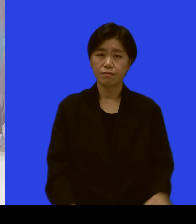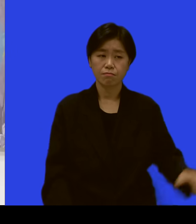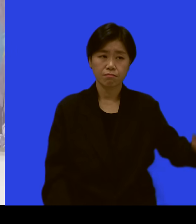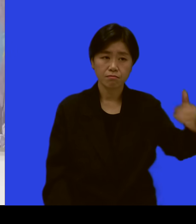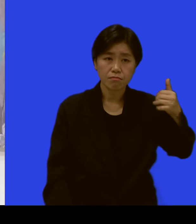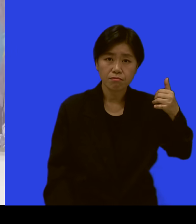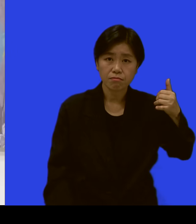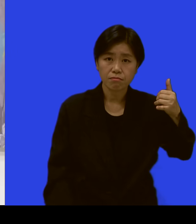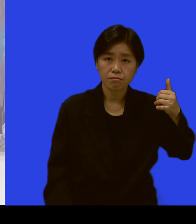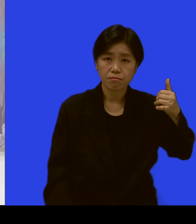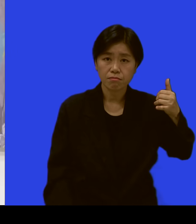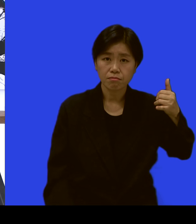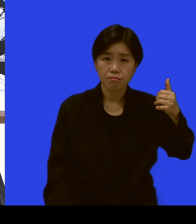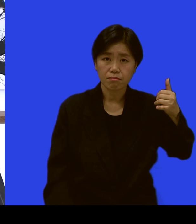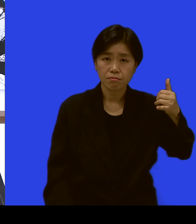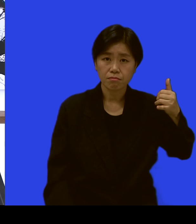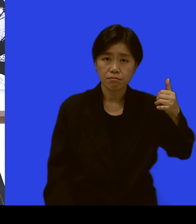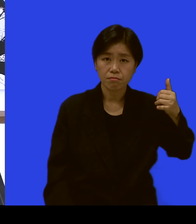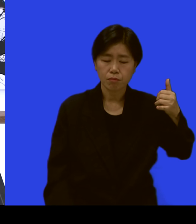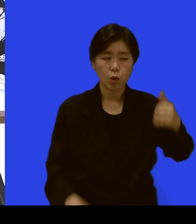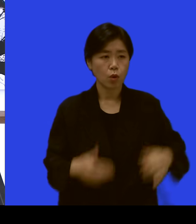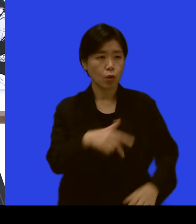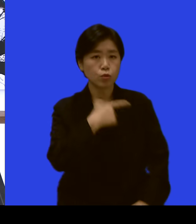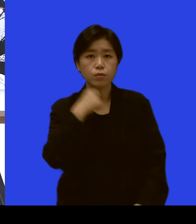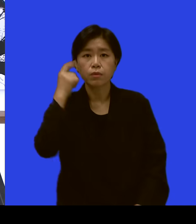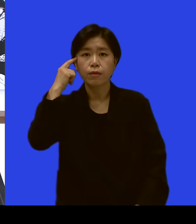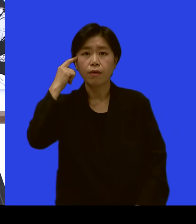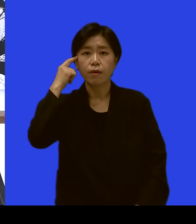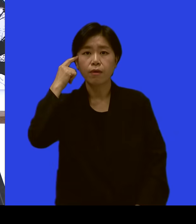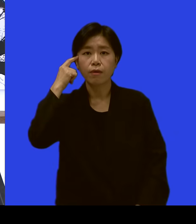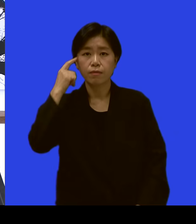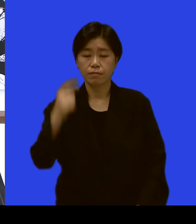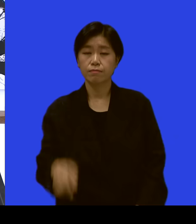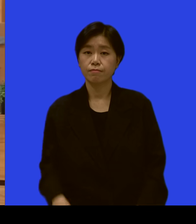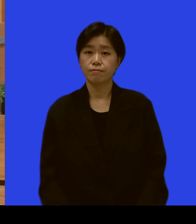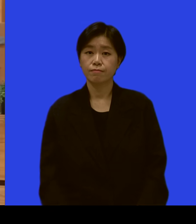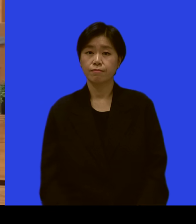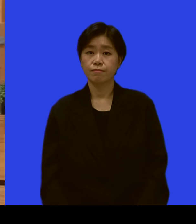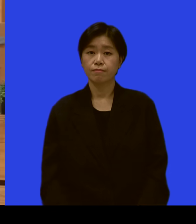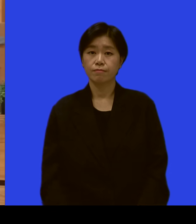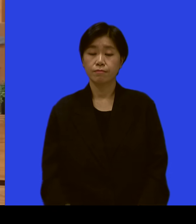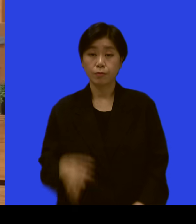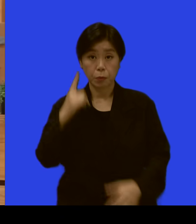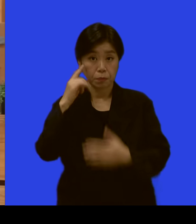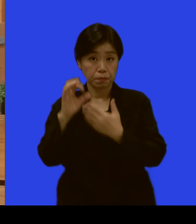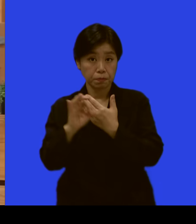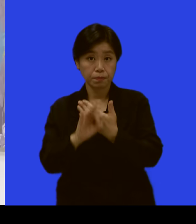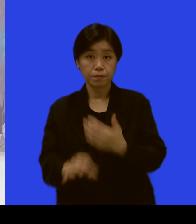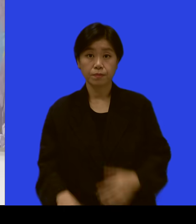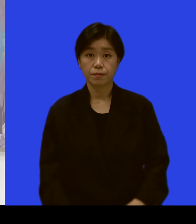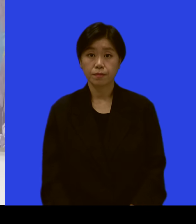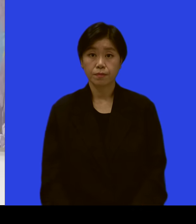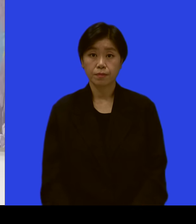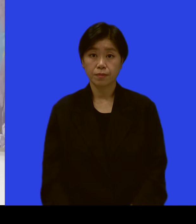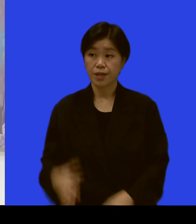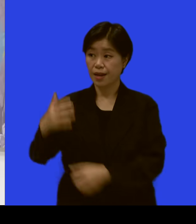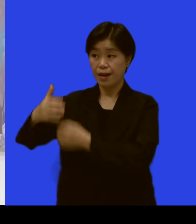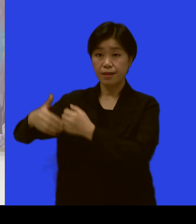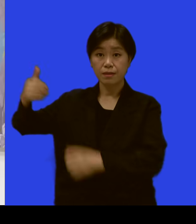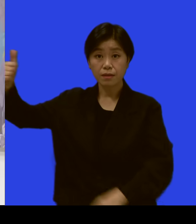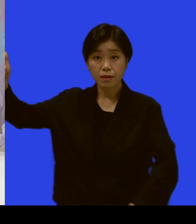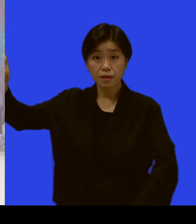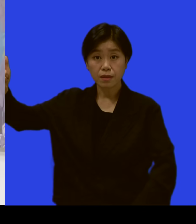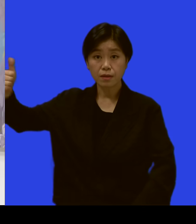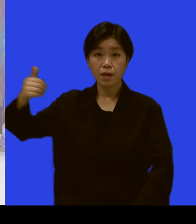받았는데 가야 되겠는 거예요. 갑자기 가야 되겠다 마음이 네, 들었어요. 가야 되겠는 네. 거예요. 왜냐하면 하나님이 저를 어둠